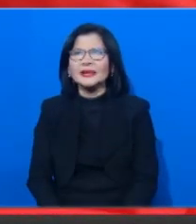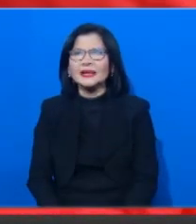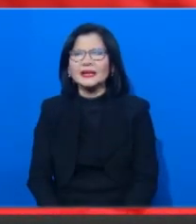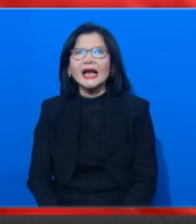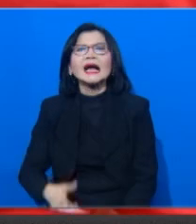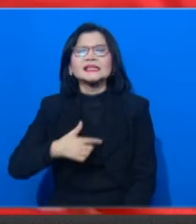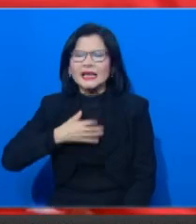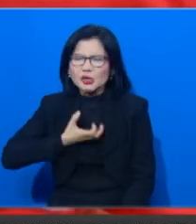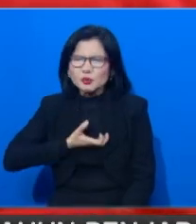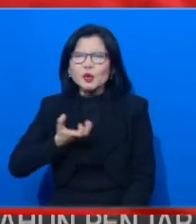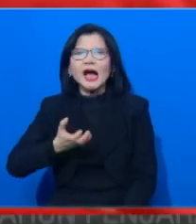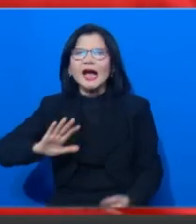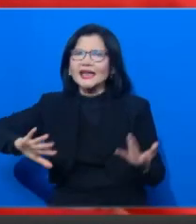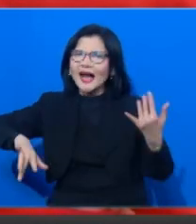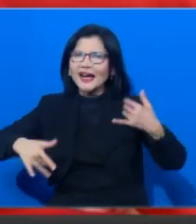nari.